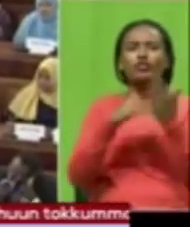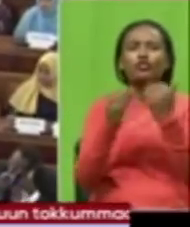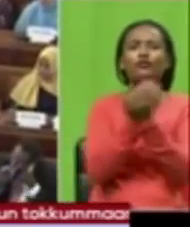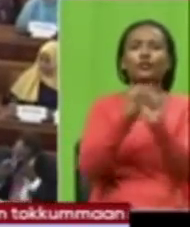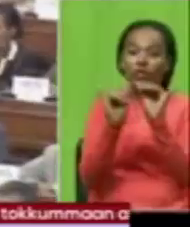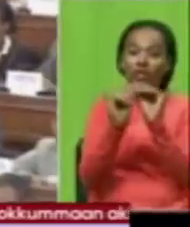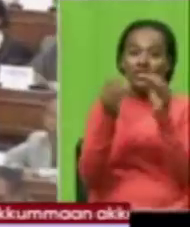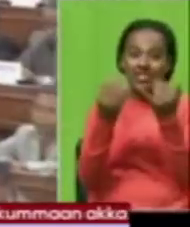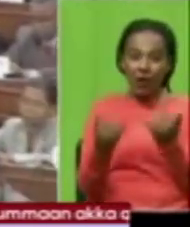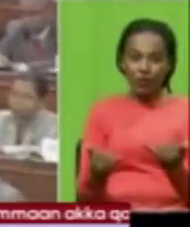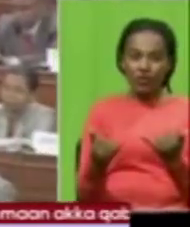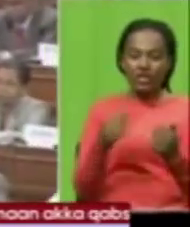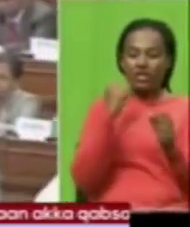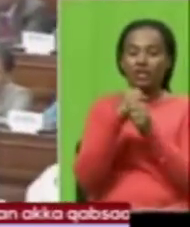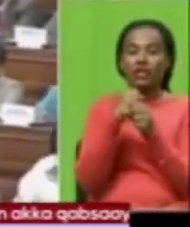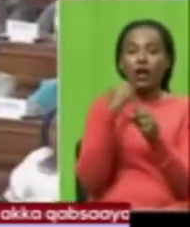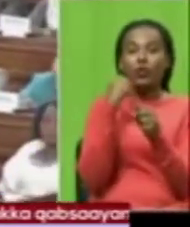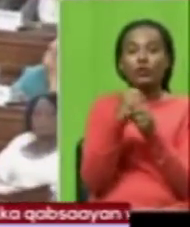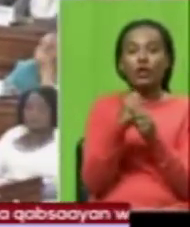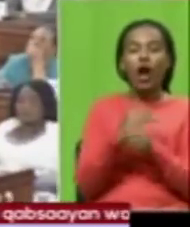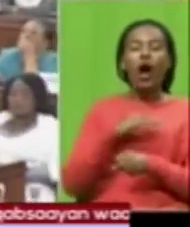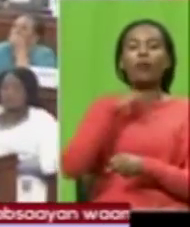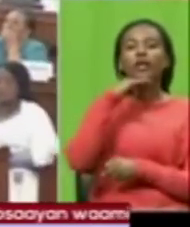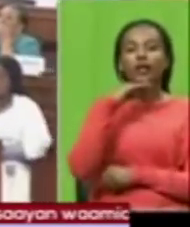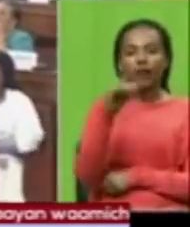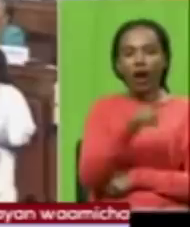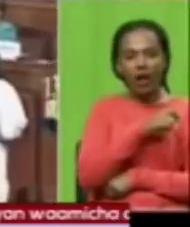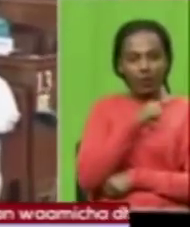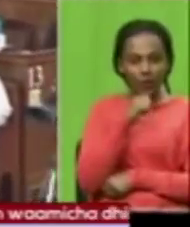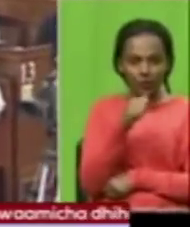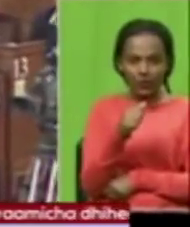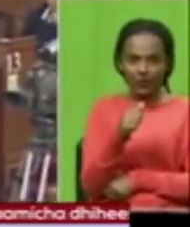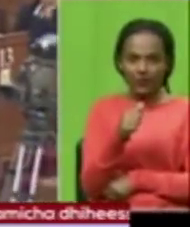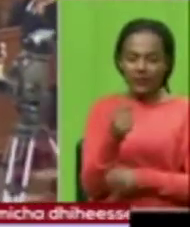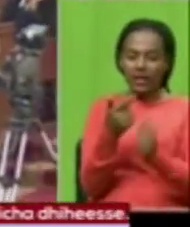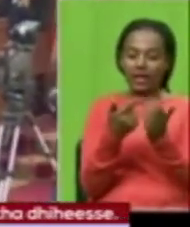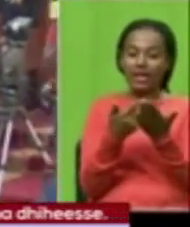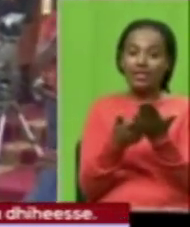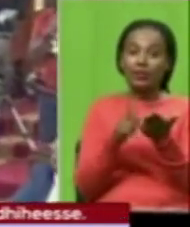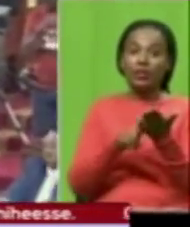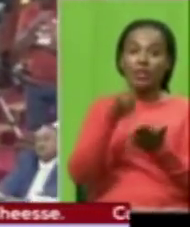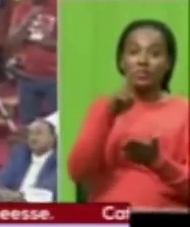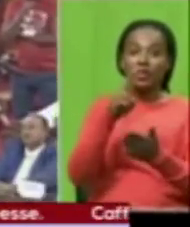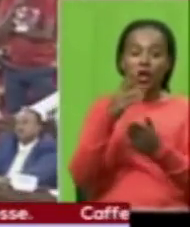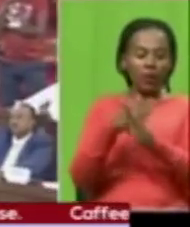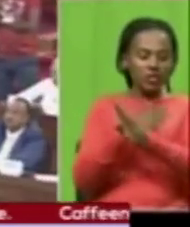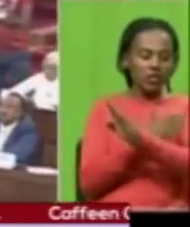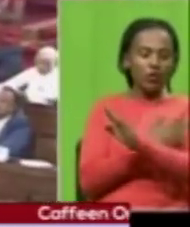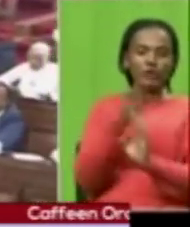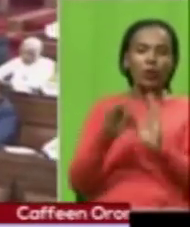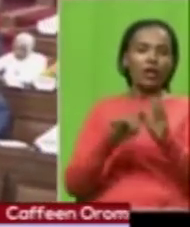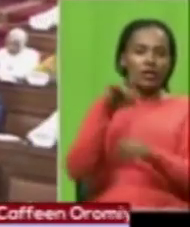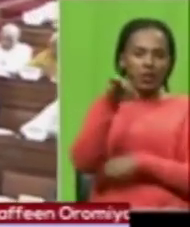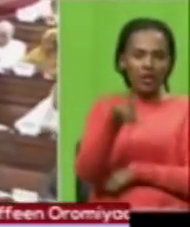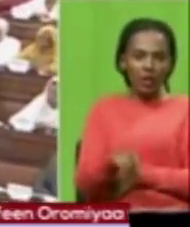sirnaan hojiirra oolchuun fayyadamummaa uummataa mirkaneessuun barbaachisaadhas jedhaniiru. Manni Maree Bakka Bu'oota Ummataas baajata bara